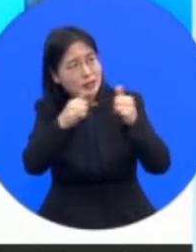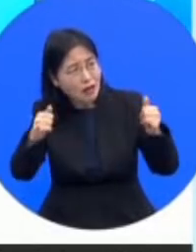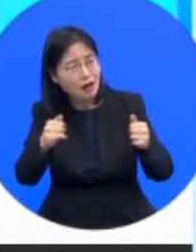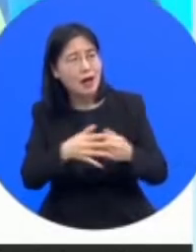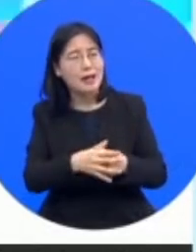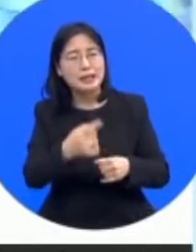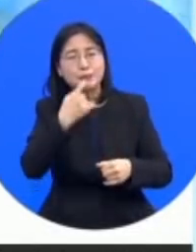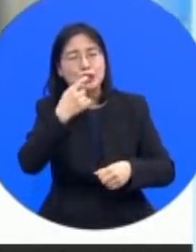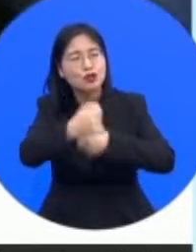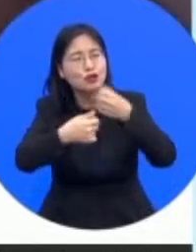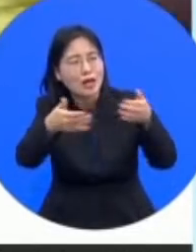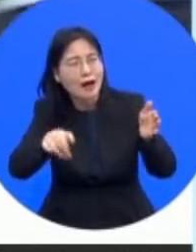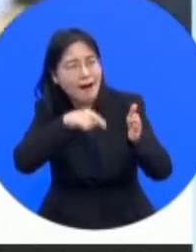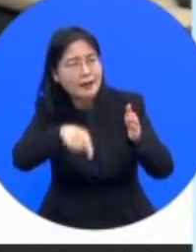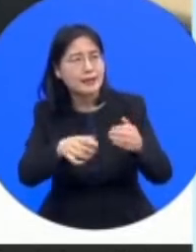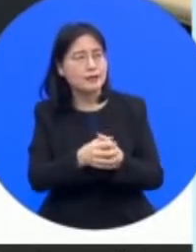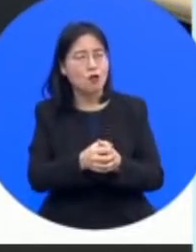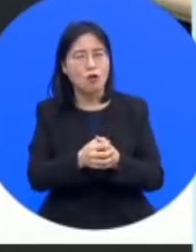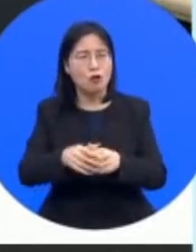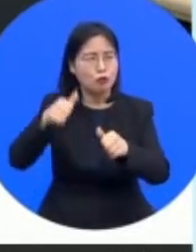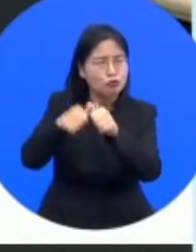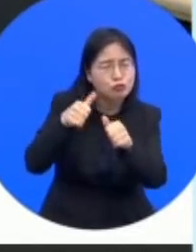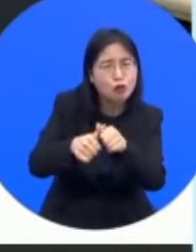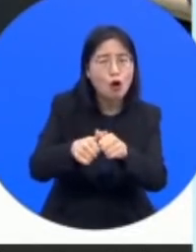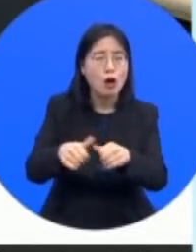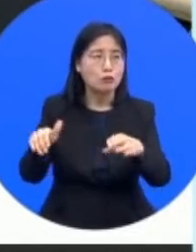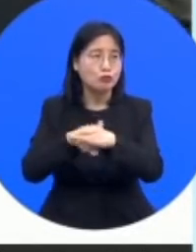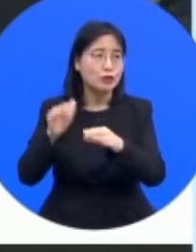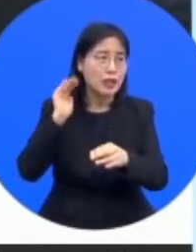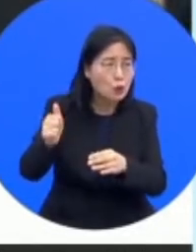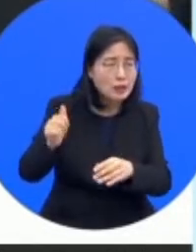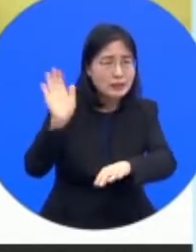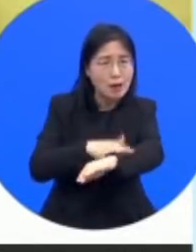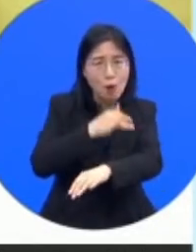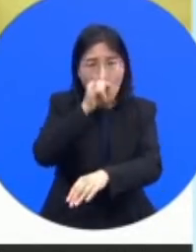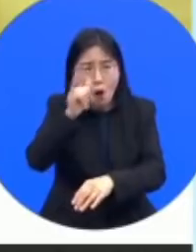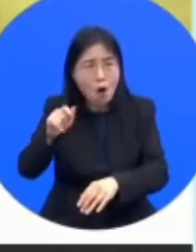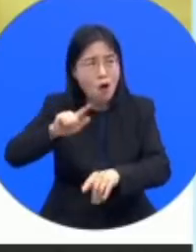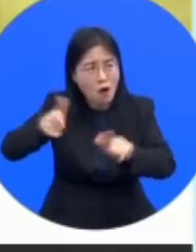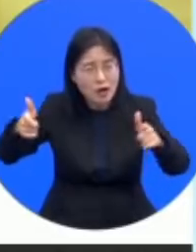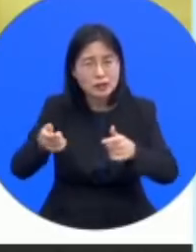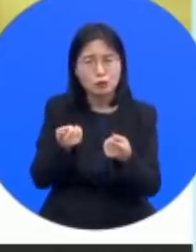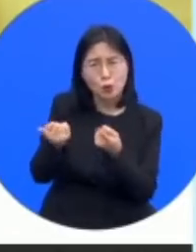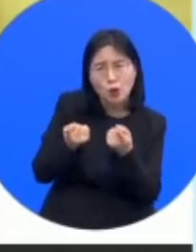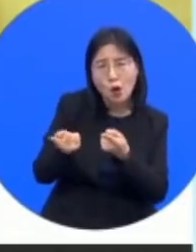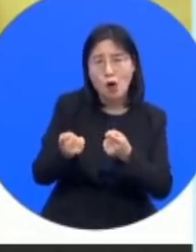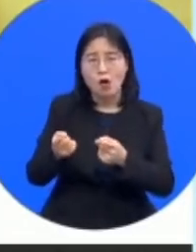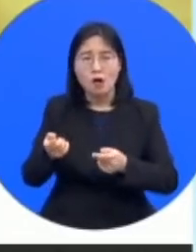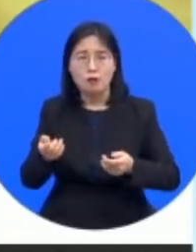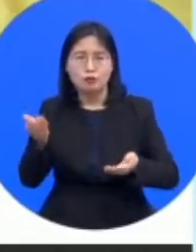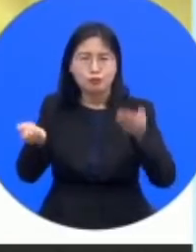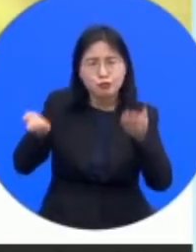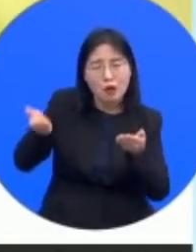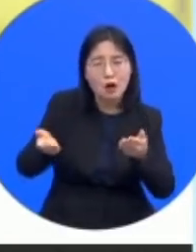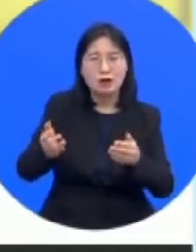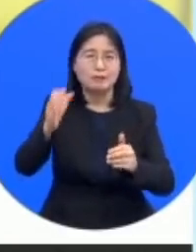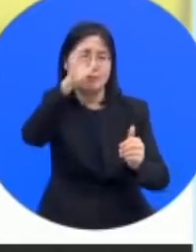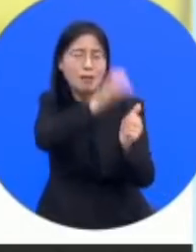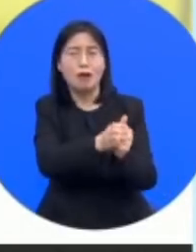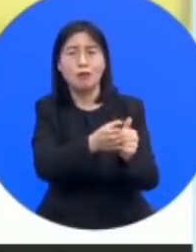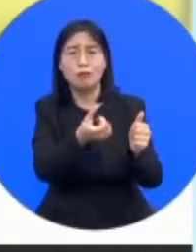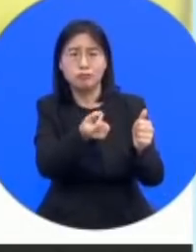내에서 쓴소리를 해 주고 문재인 정부가 복주 라든지 뭐 제어되지 않은 길을 갈 때 그것을 안해서 균형을 잡아주는 그런 역할이 어찌